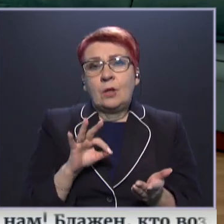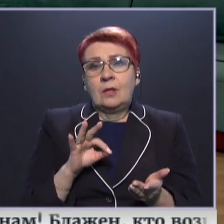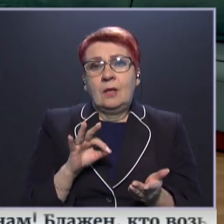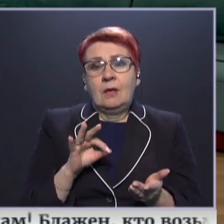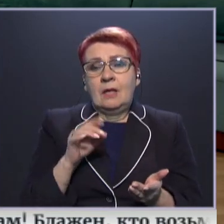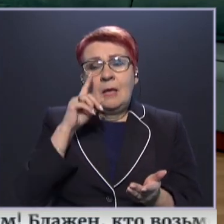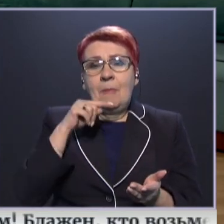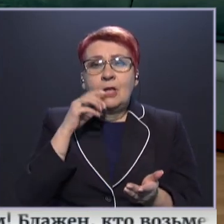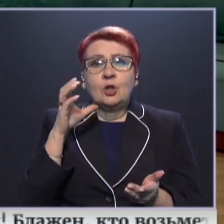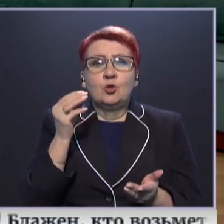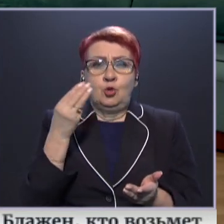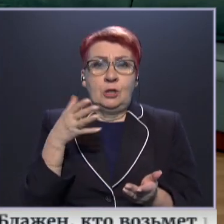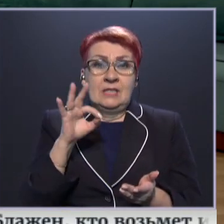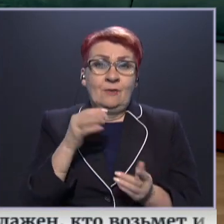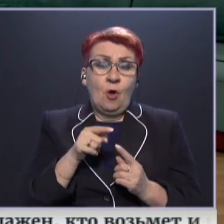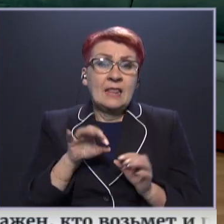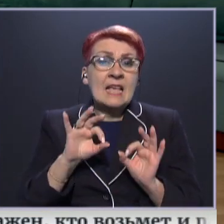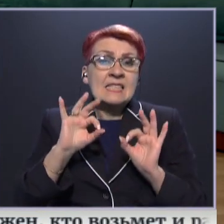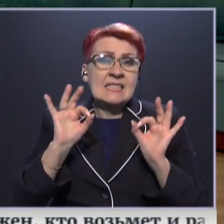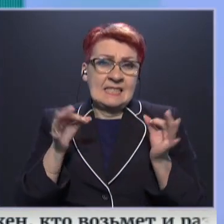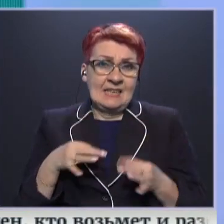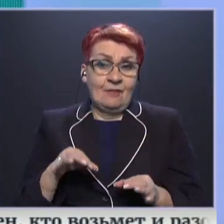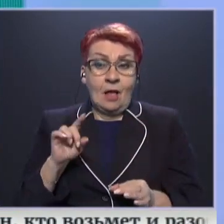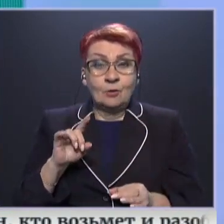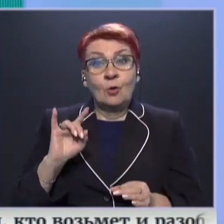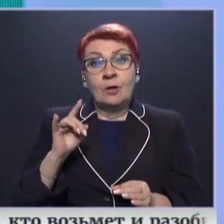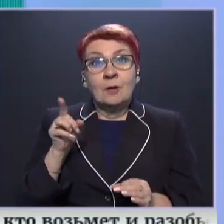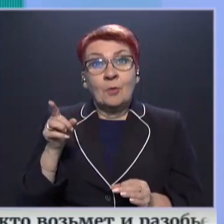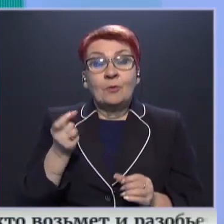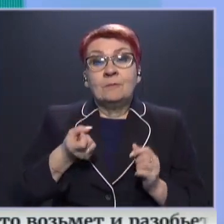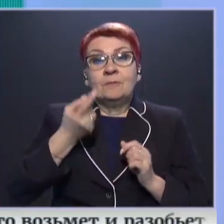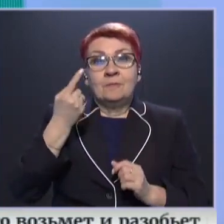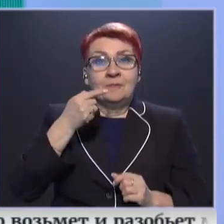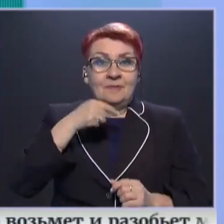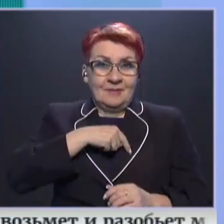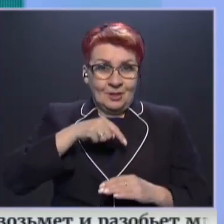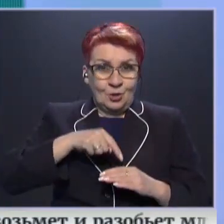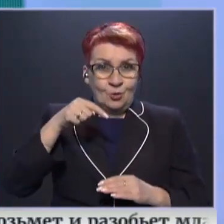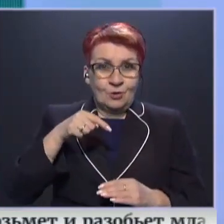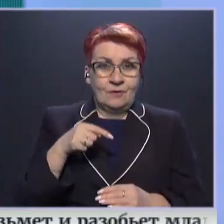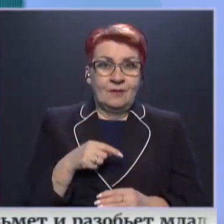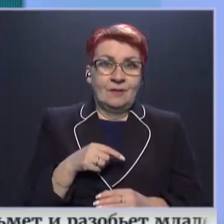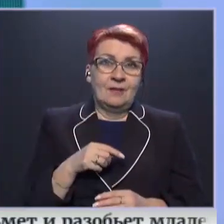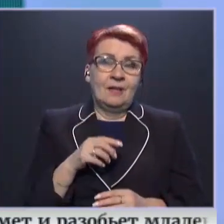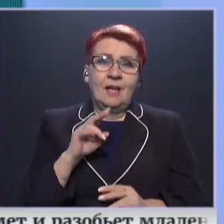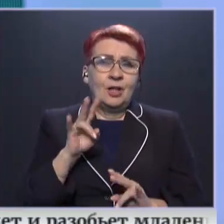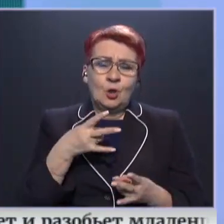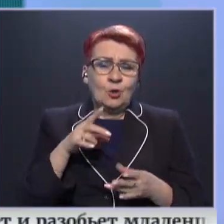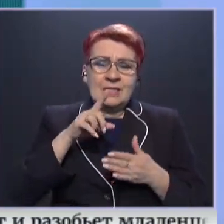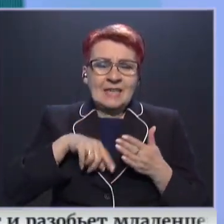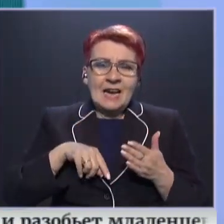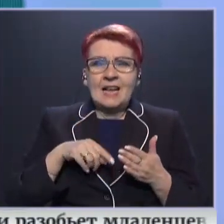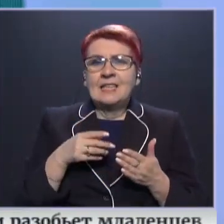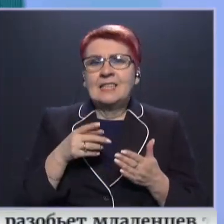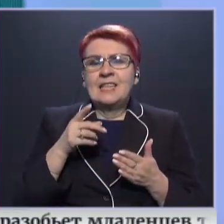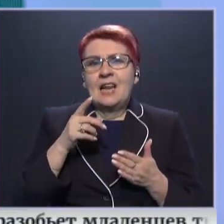существо непонятное, а это символ, да, что у ребенка рождает определенные чувства. Поэтому я не думаю, что нужно с религиозной точки зрения